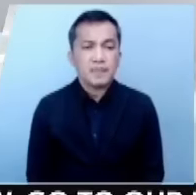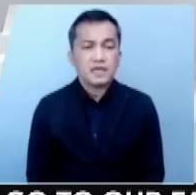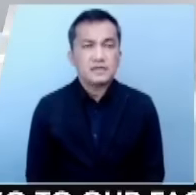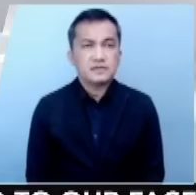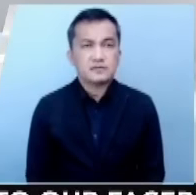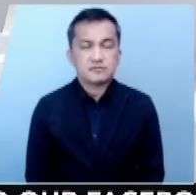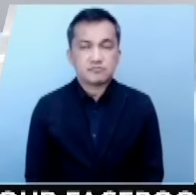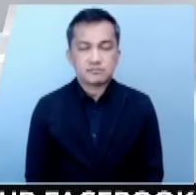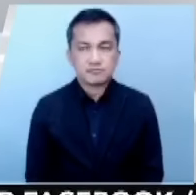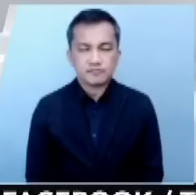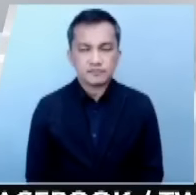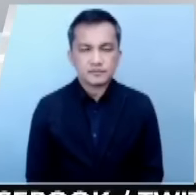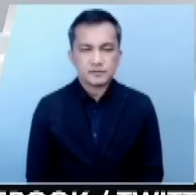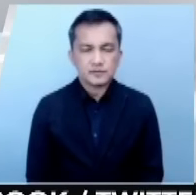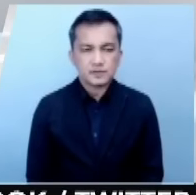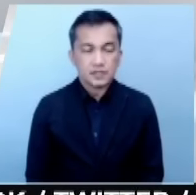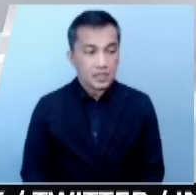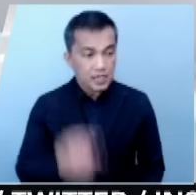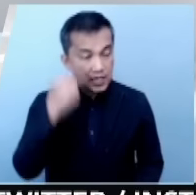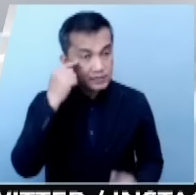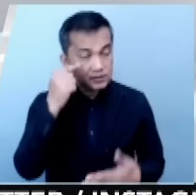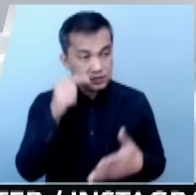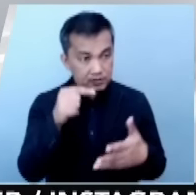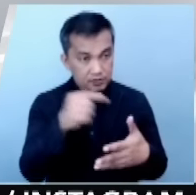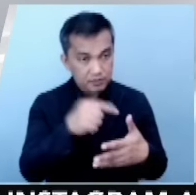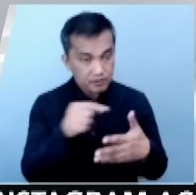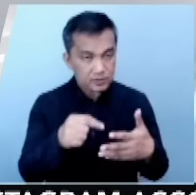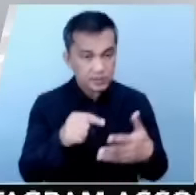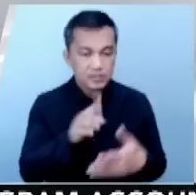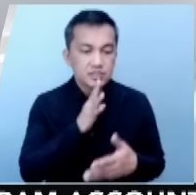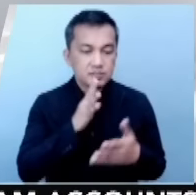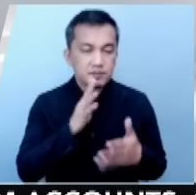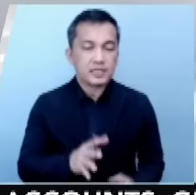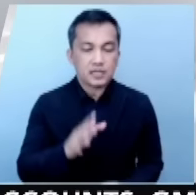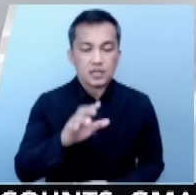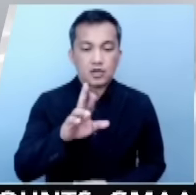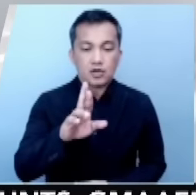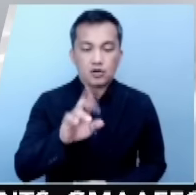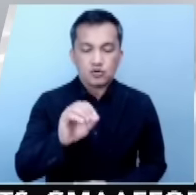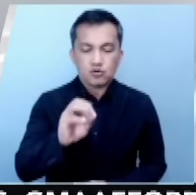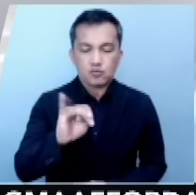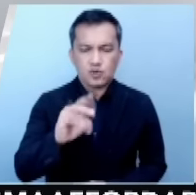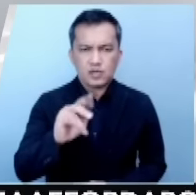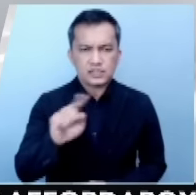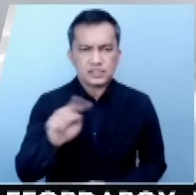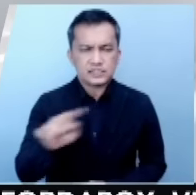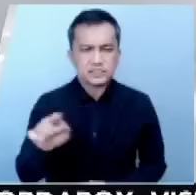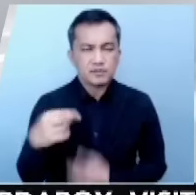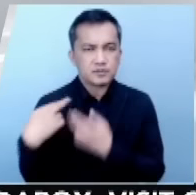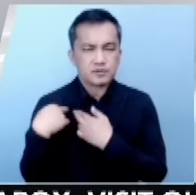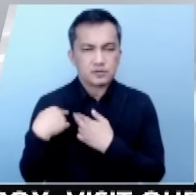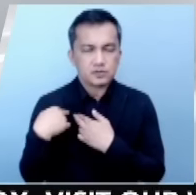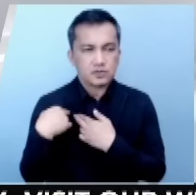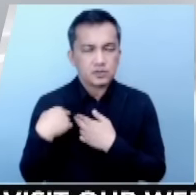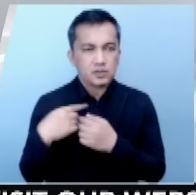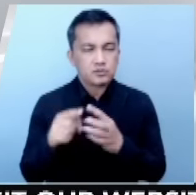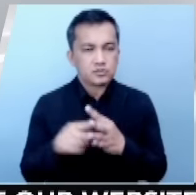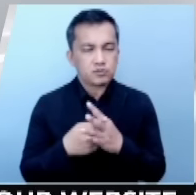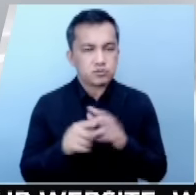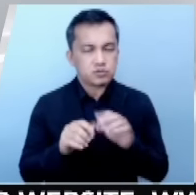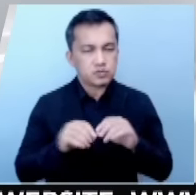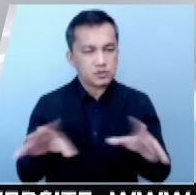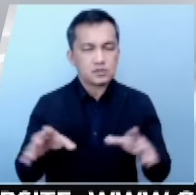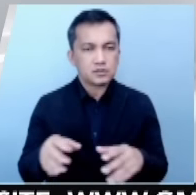Identified niyo po ba na si Speaker Romualdez ang nasa likod nito? Kasi mula nung pumutok ito, hindi po siya naglalabas ng statement. Lahat